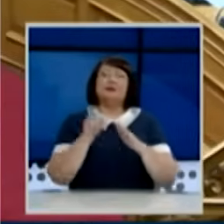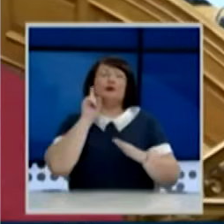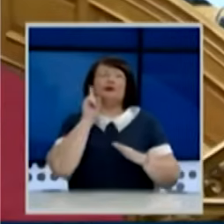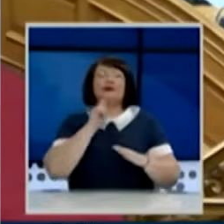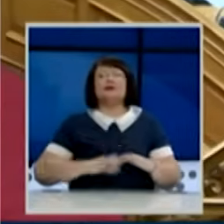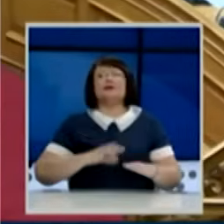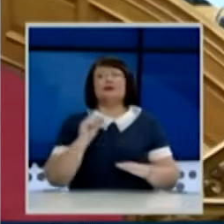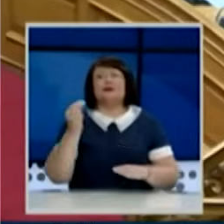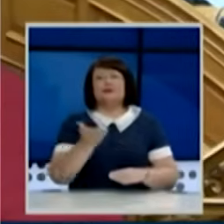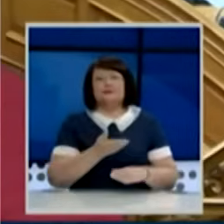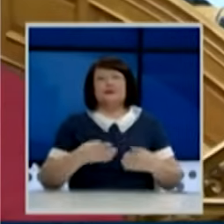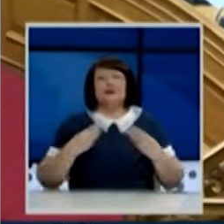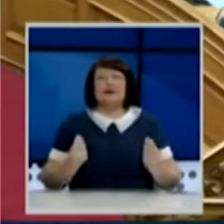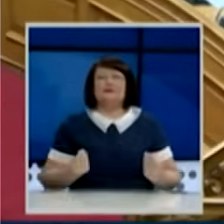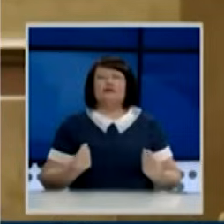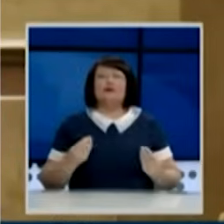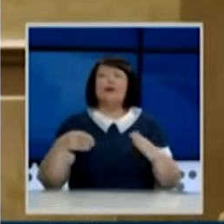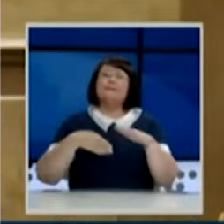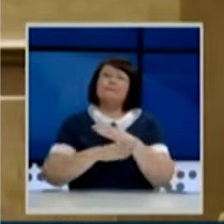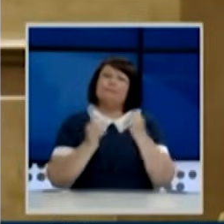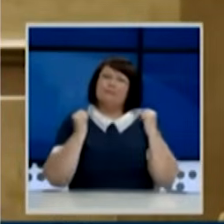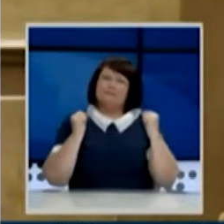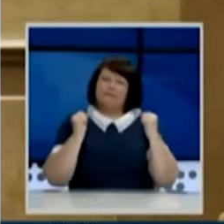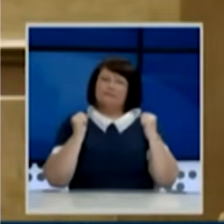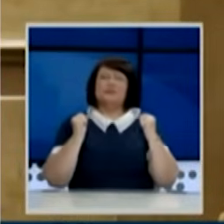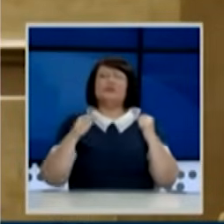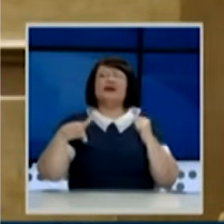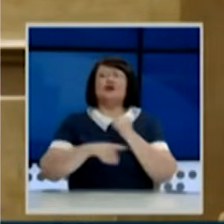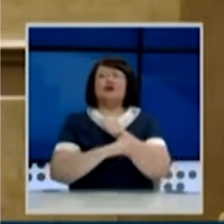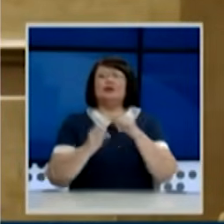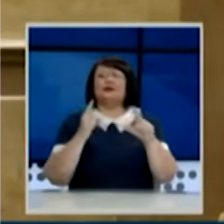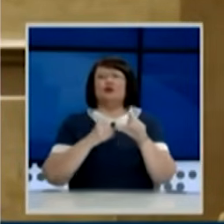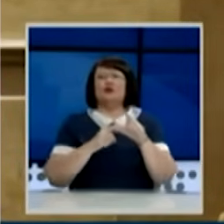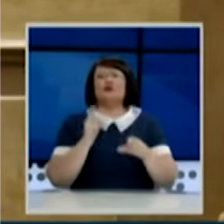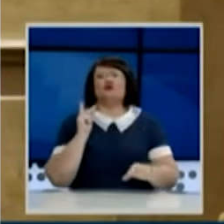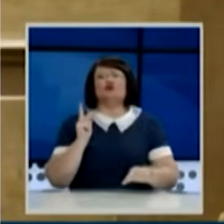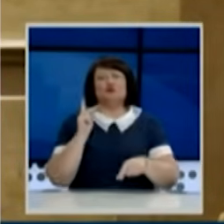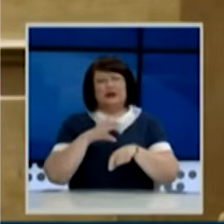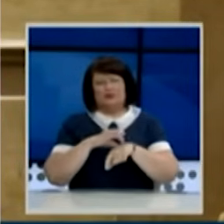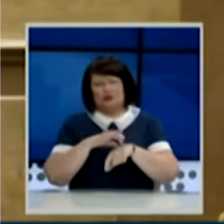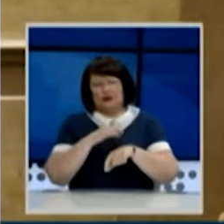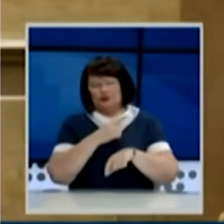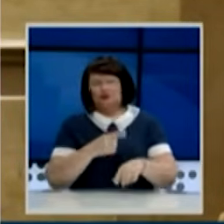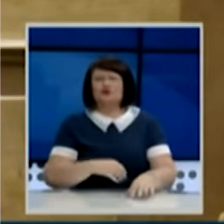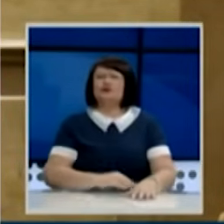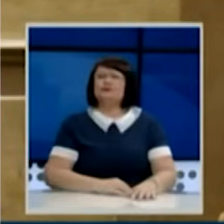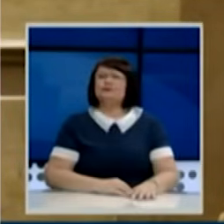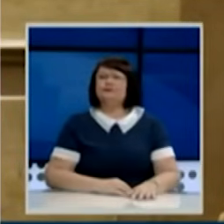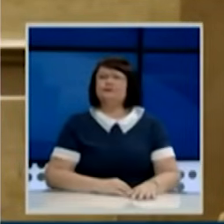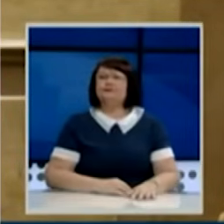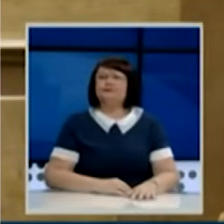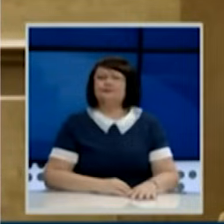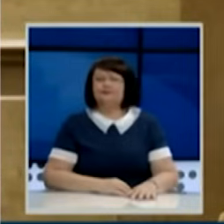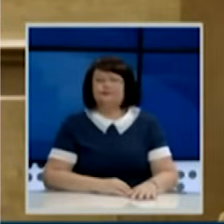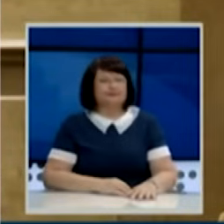δούμε τον άλλο μήνα που έχουμε τις αυτοδιοικητικές εκλογές, και πιστεύω εγώ, για τελικό συμπέρασμα με βάση αυτό που την